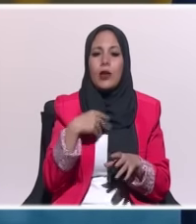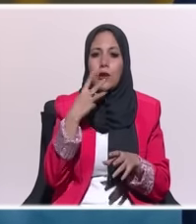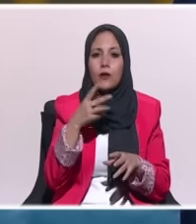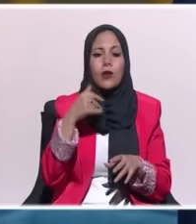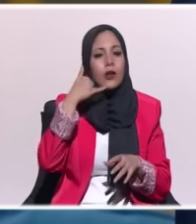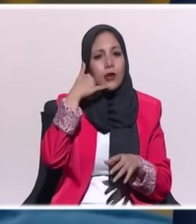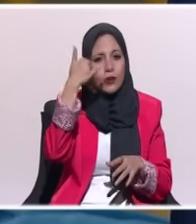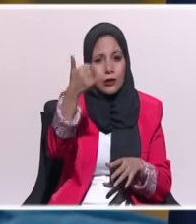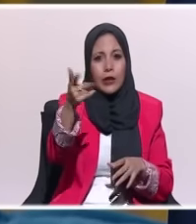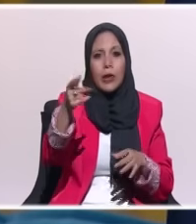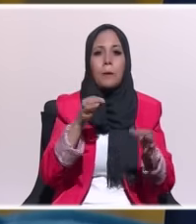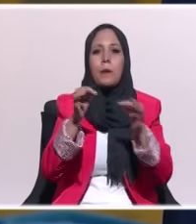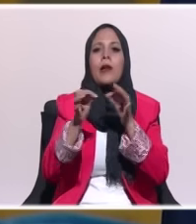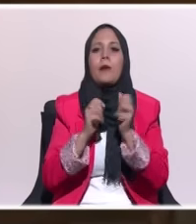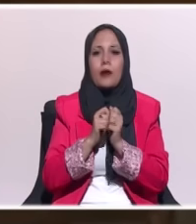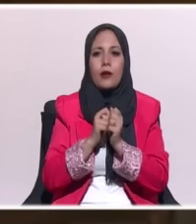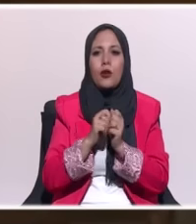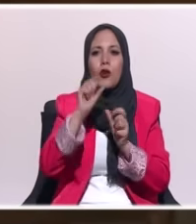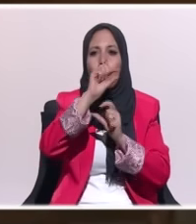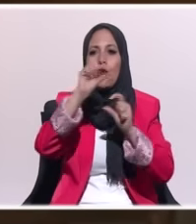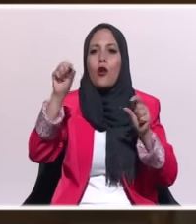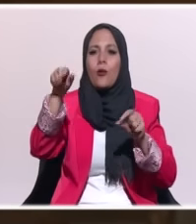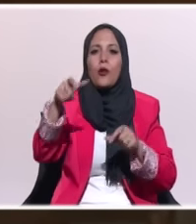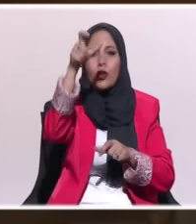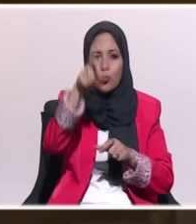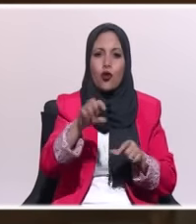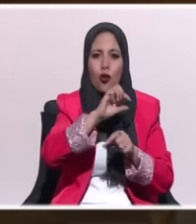اتصل بالبرنامج الرقم على الشاشة دلوقتي.